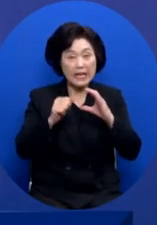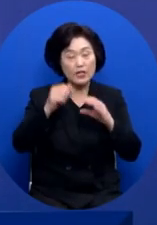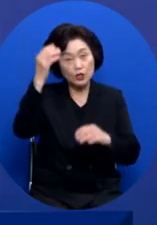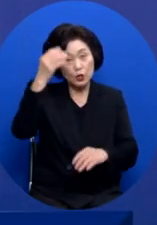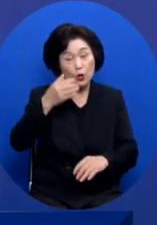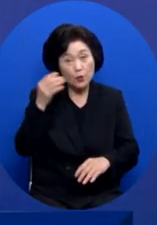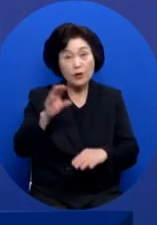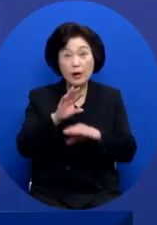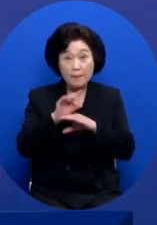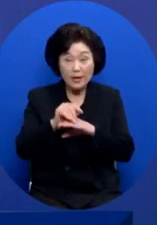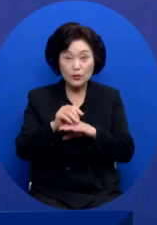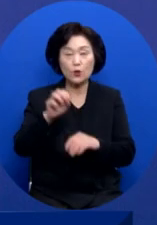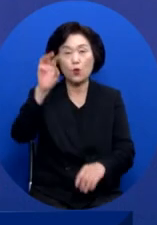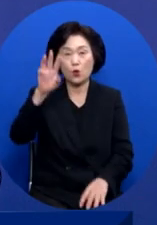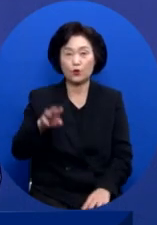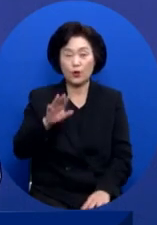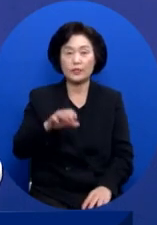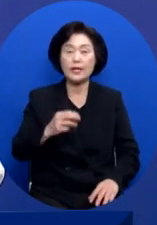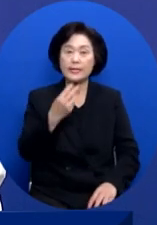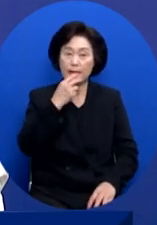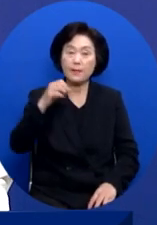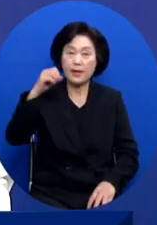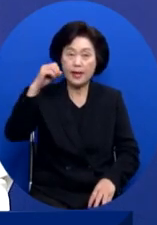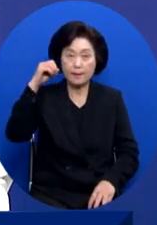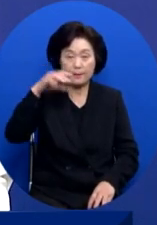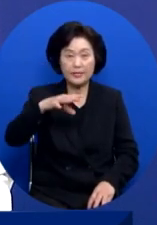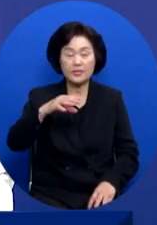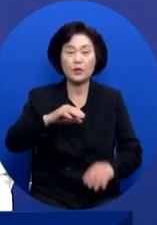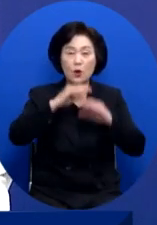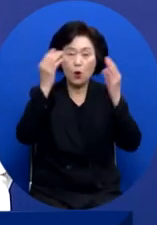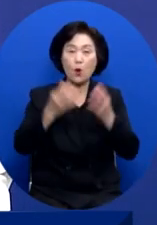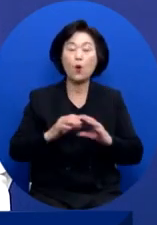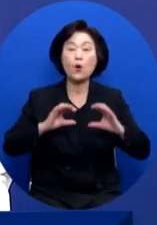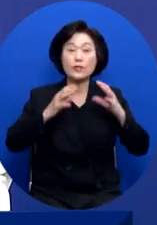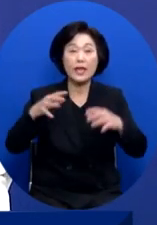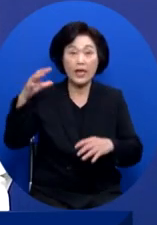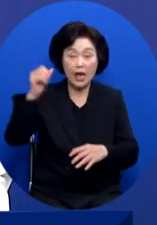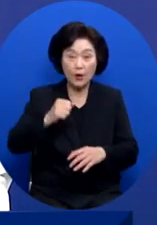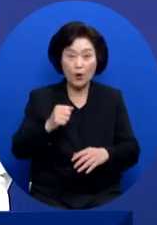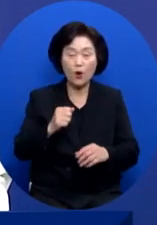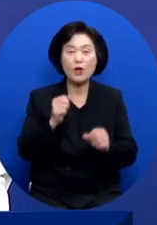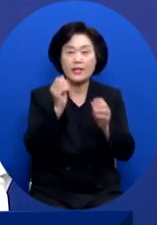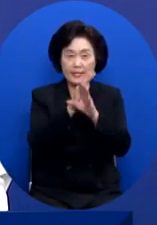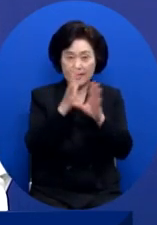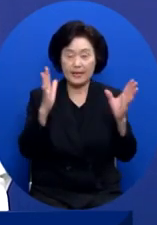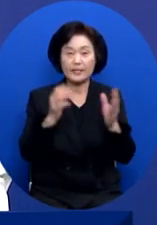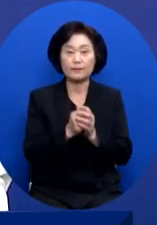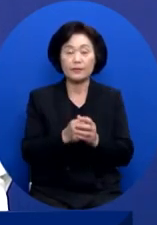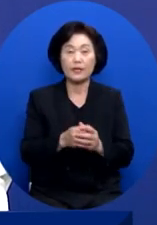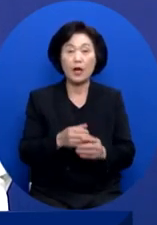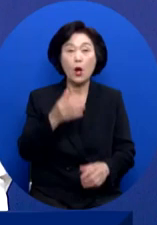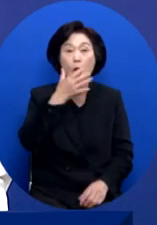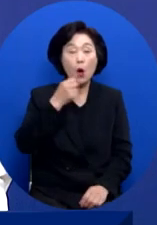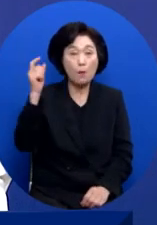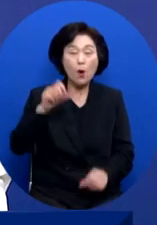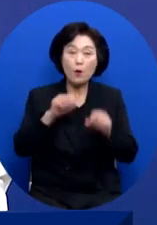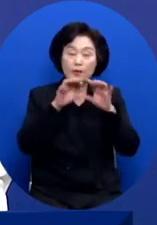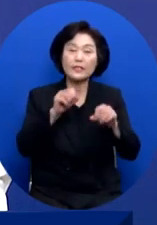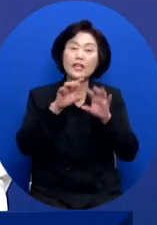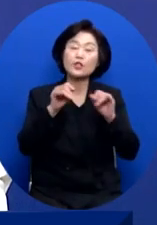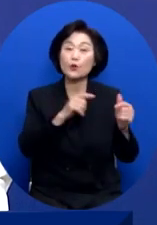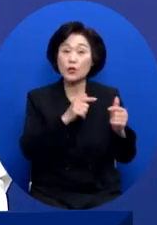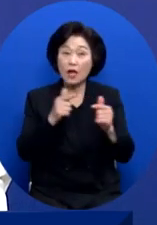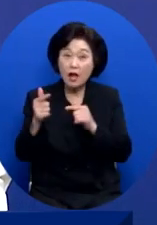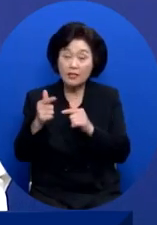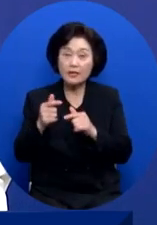생명의 빛을 온 세계로를 주제로 한 주간의 여정을 시작했습니다. 근현대 시대 광주 지역에 복음을 전한 선교사들의